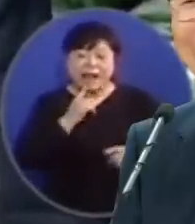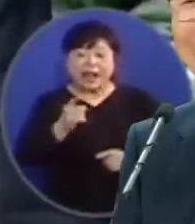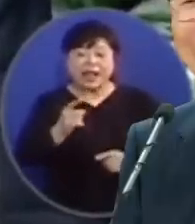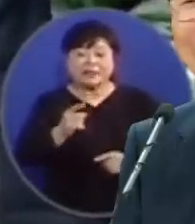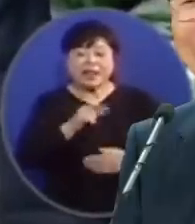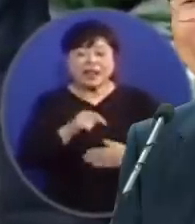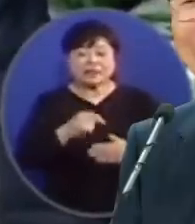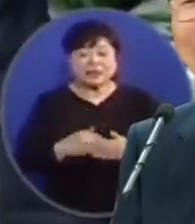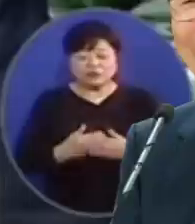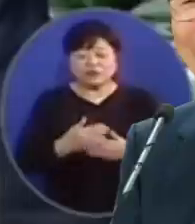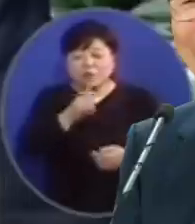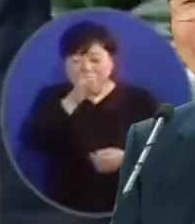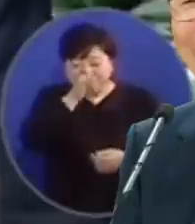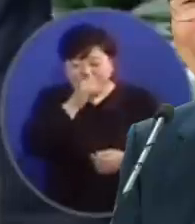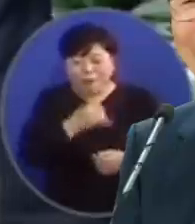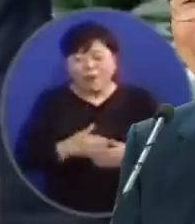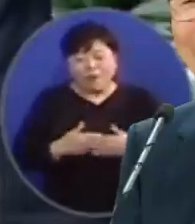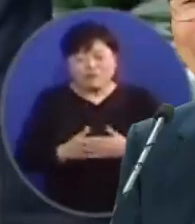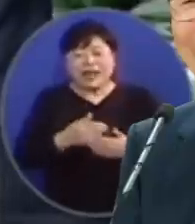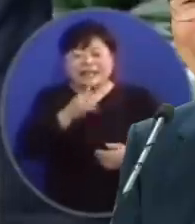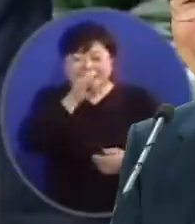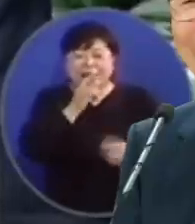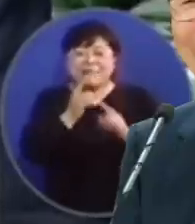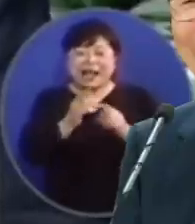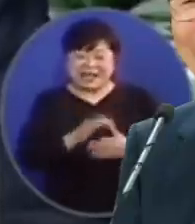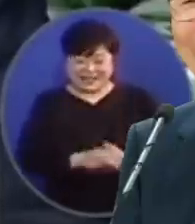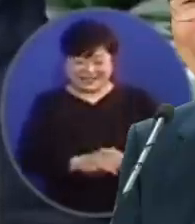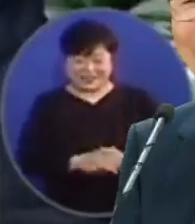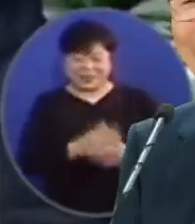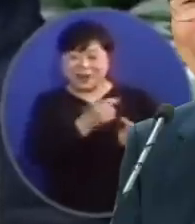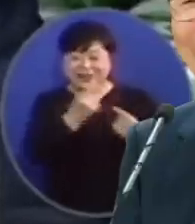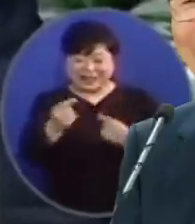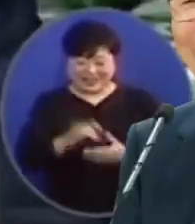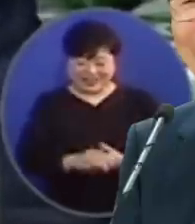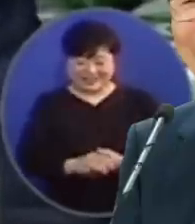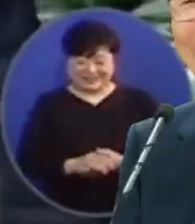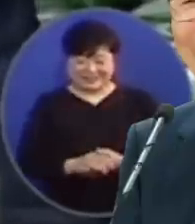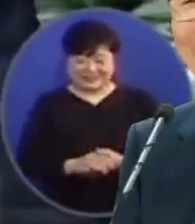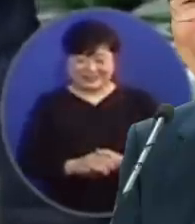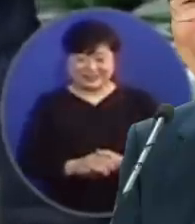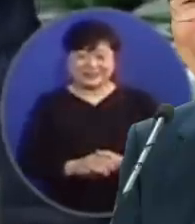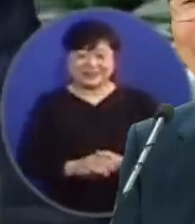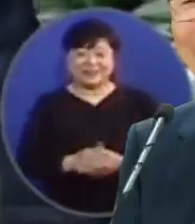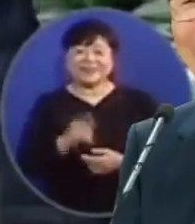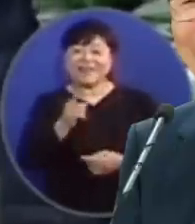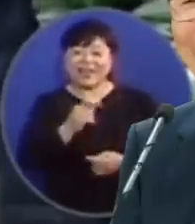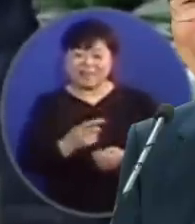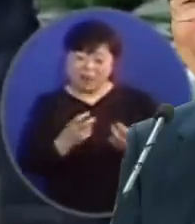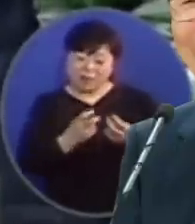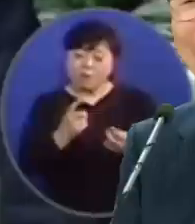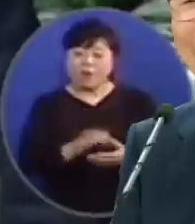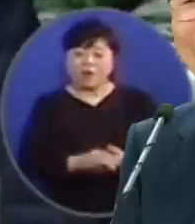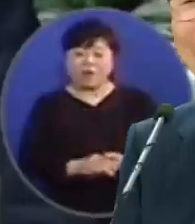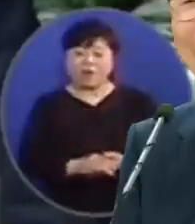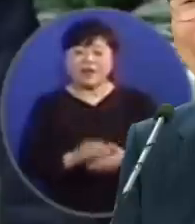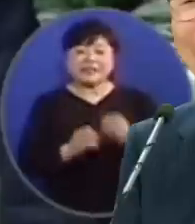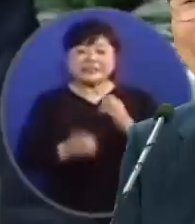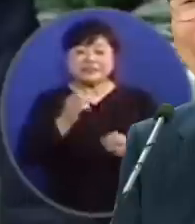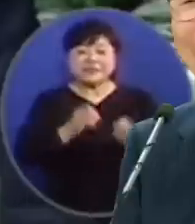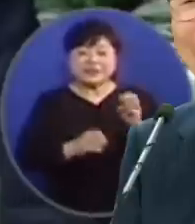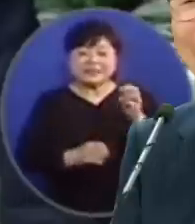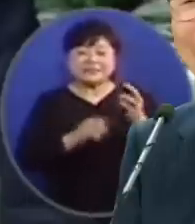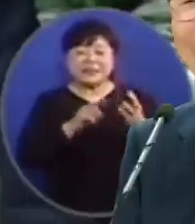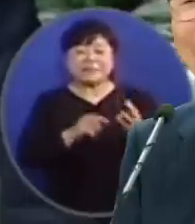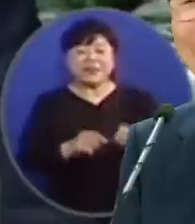내 속에 두려움이 있고 불안이 있다는 말입니다. 그럼 어떻게 할까요? 시편